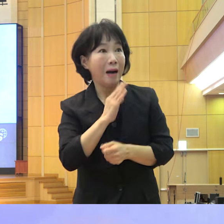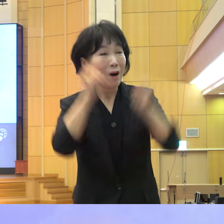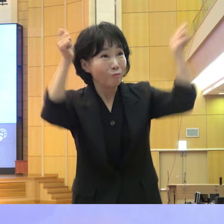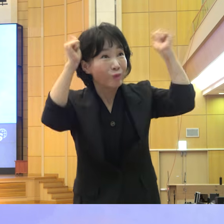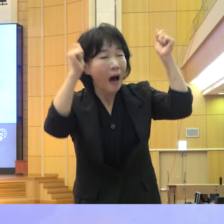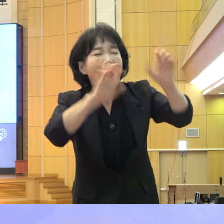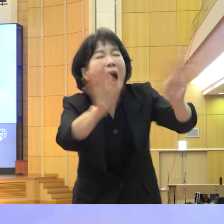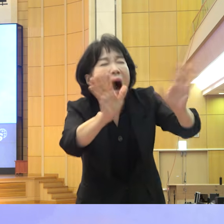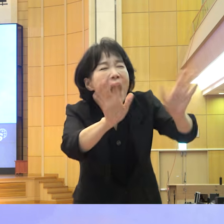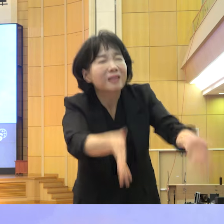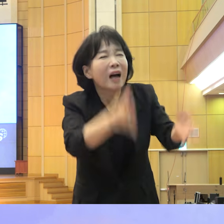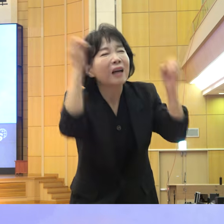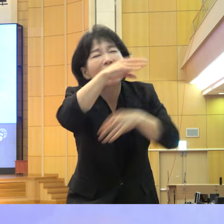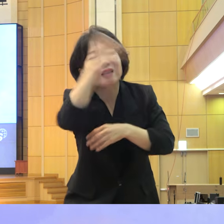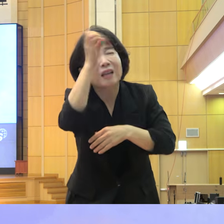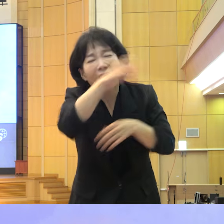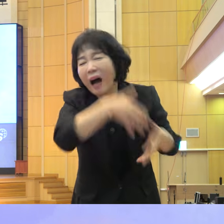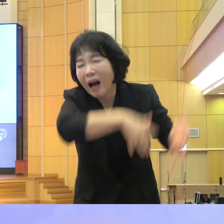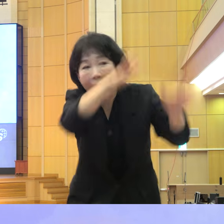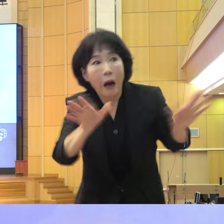안 믿으시면 안 믿어도 돼요.